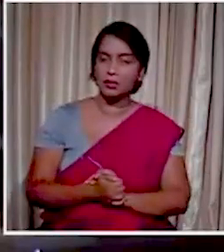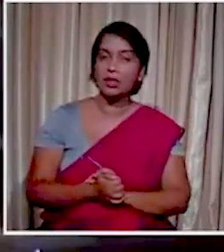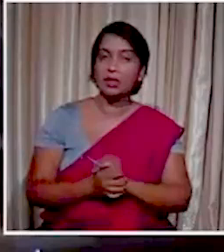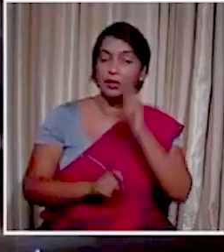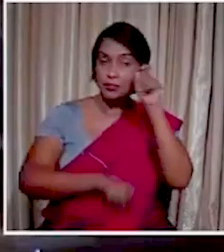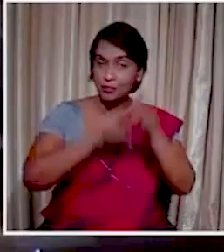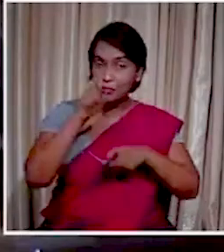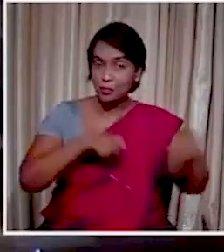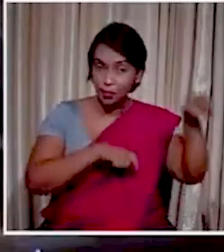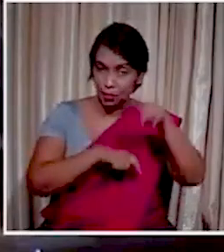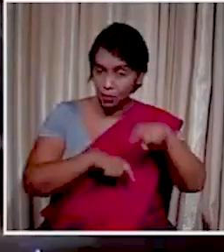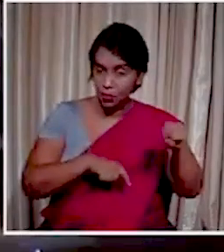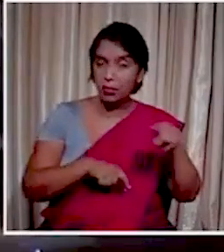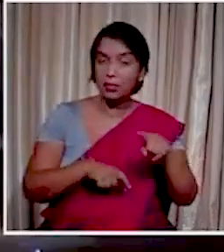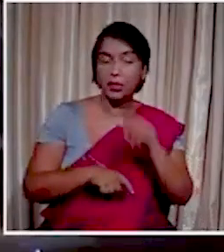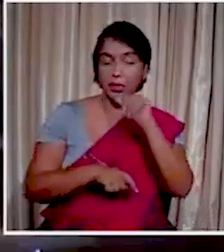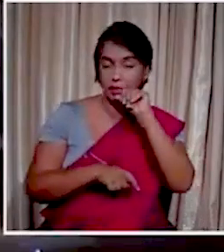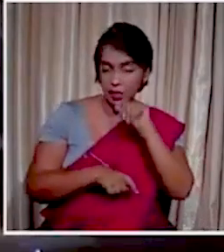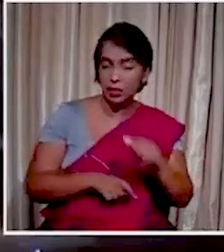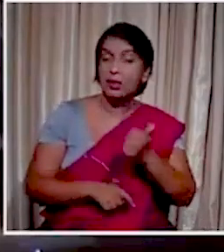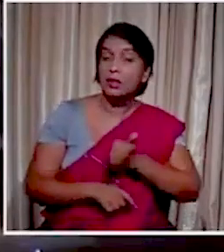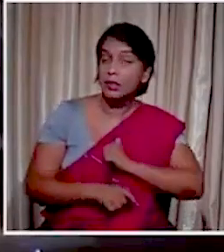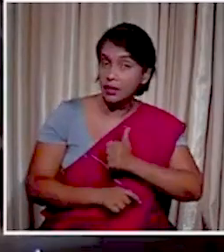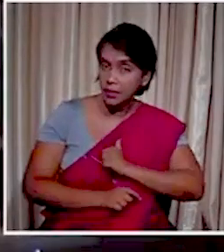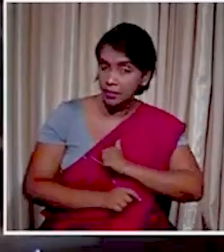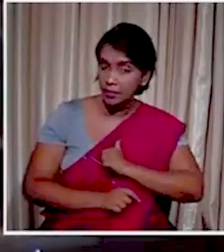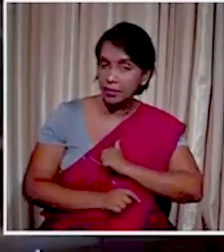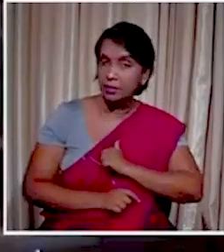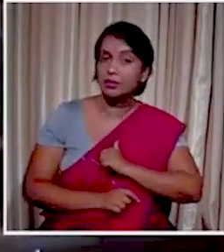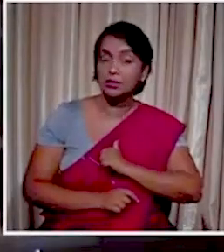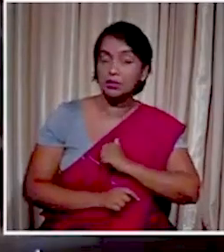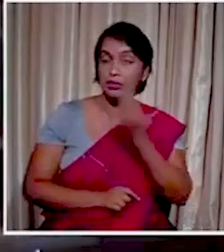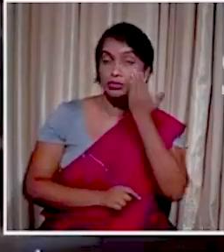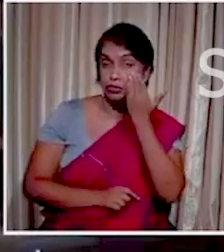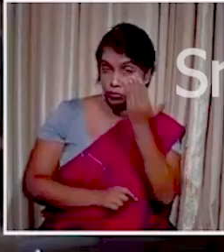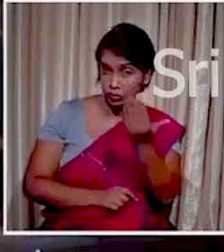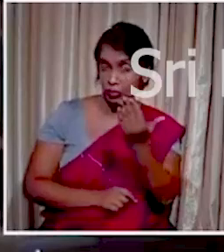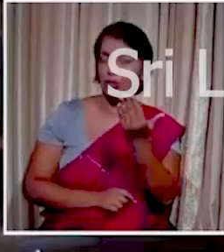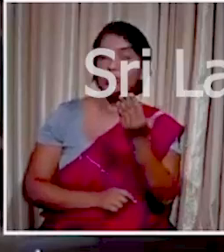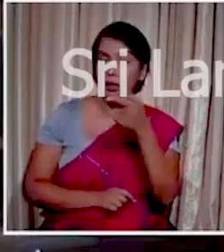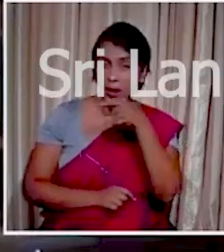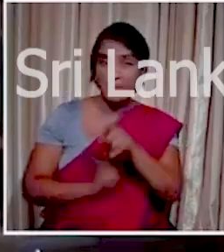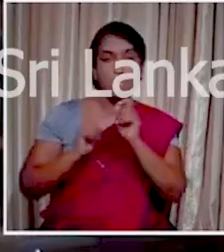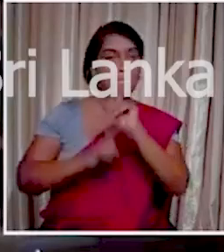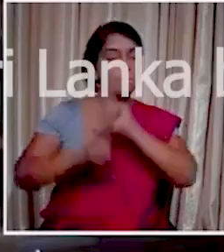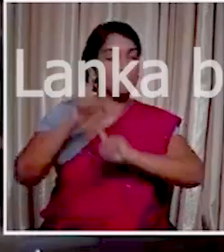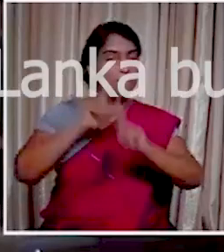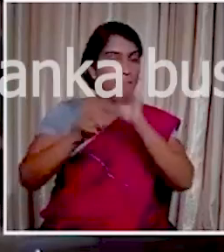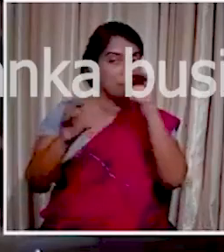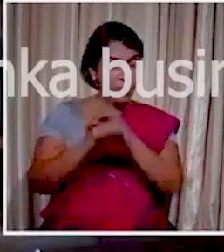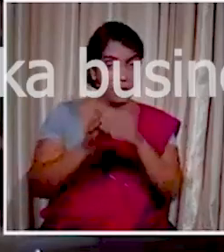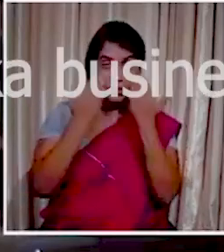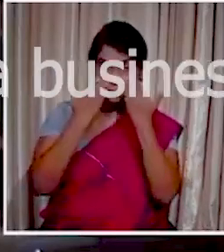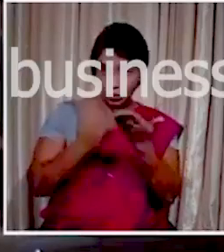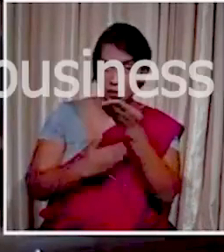जनता वगे साधारण कमत्ति पिलिबिंबुवा मेम पार्लिमेंतु दिशुना